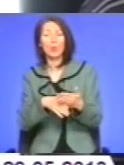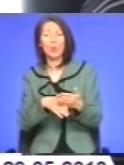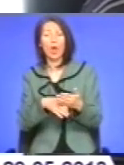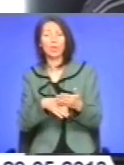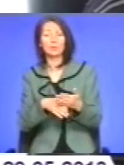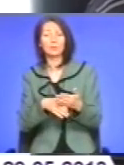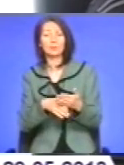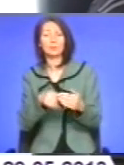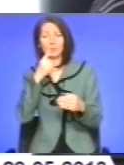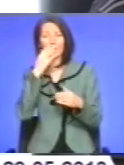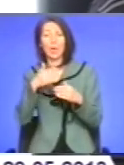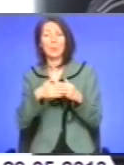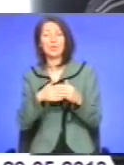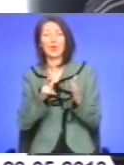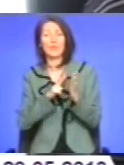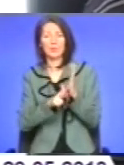Близько